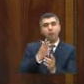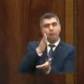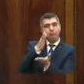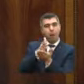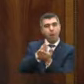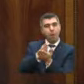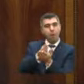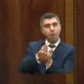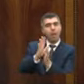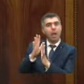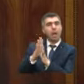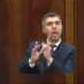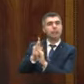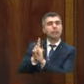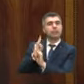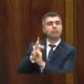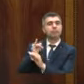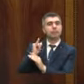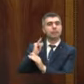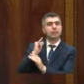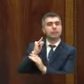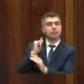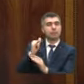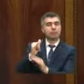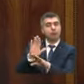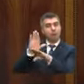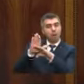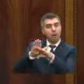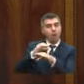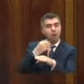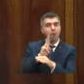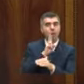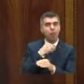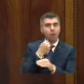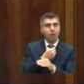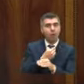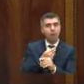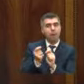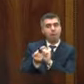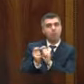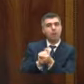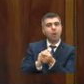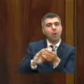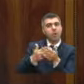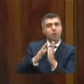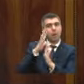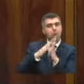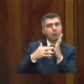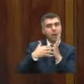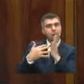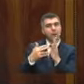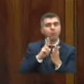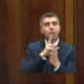كما ذأب على ذلك دوما أن دعا الحكومة إلى مراجعة أولويات البرنامج